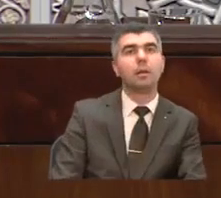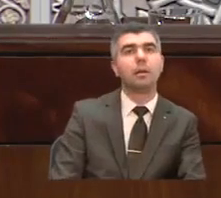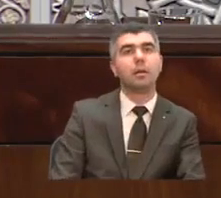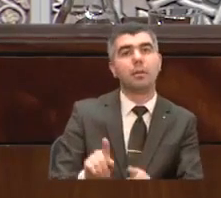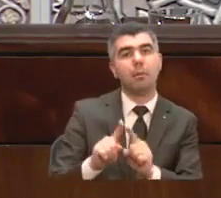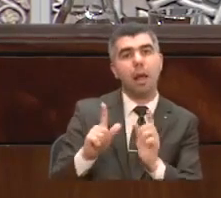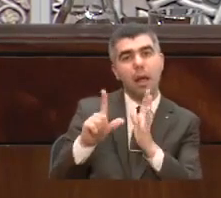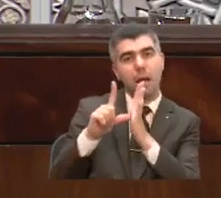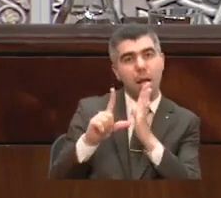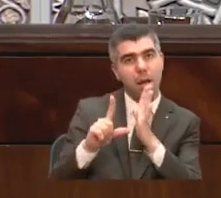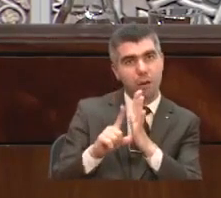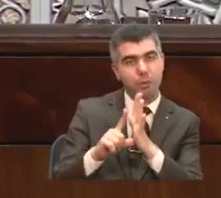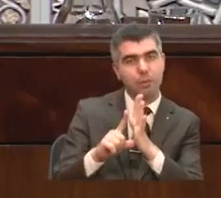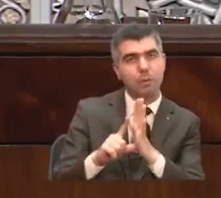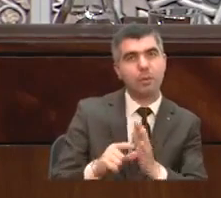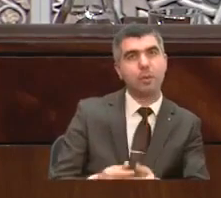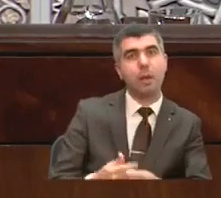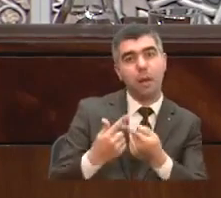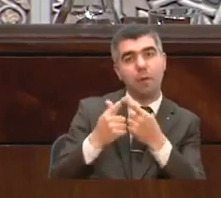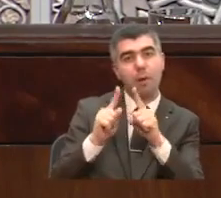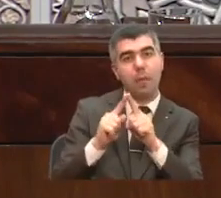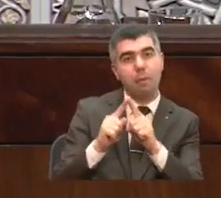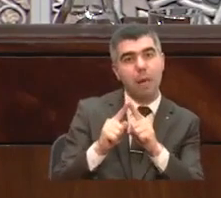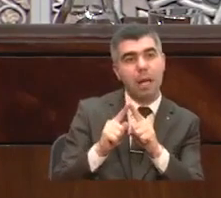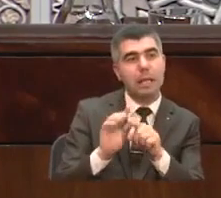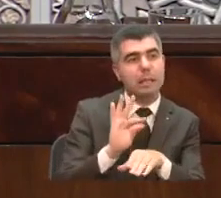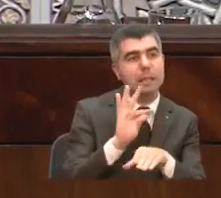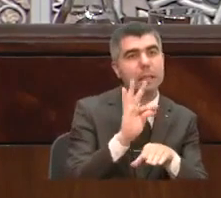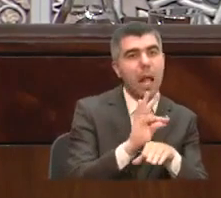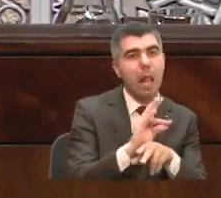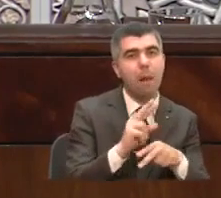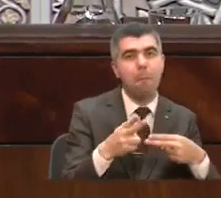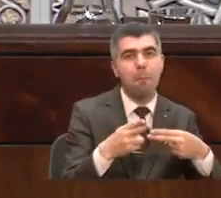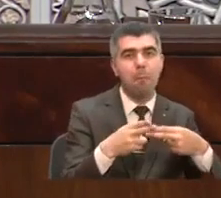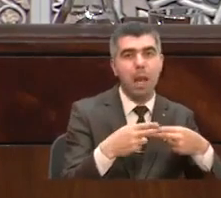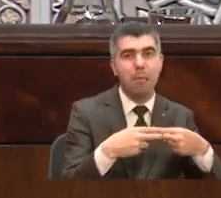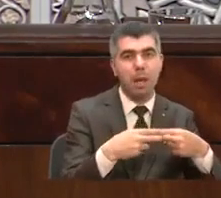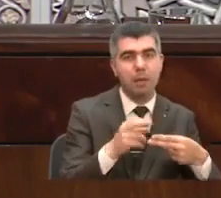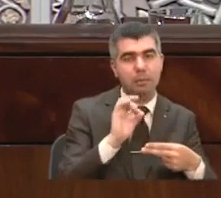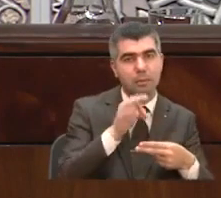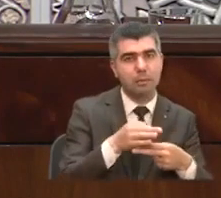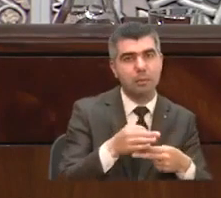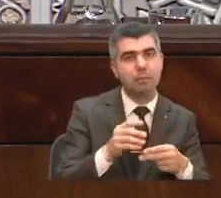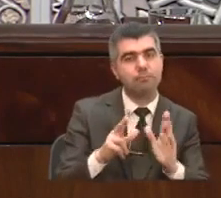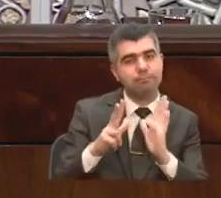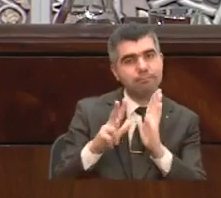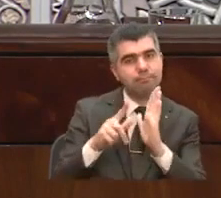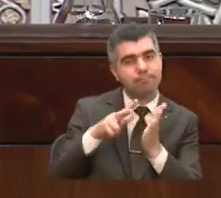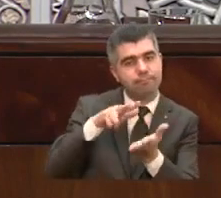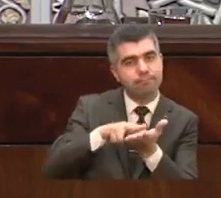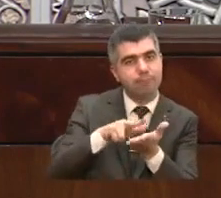القانونيه لمؤسسات تعليم السياقه المحدثه بموجب القرار رقم